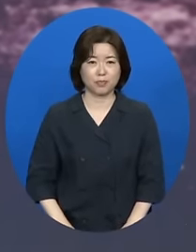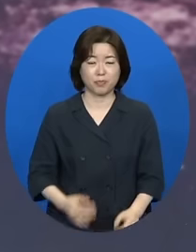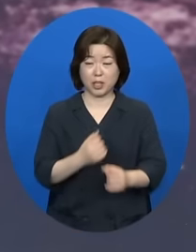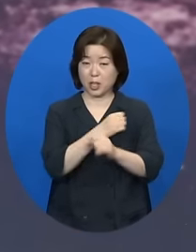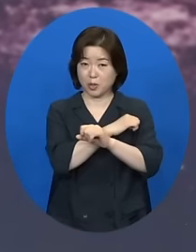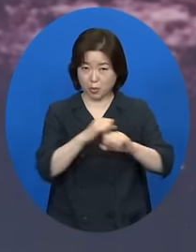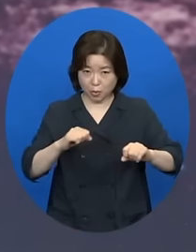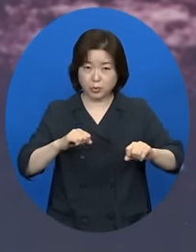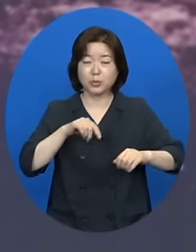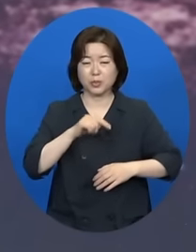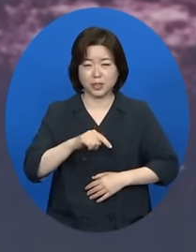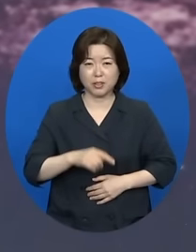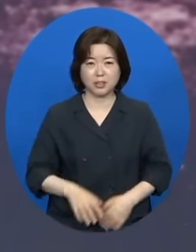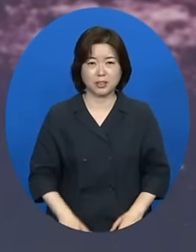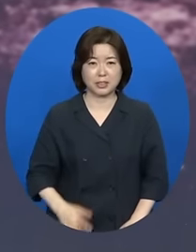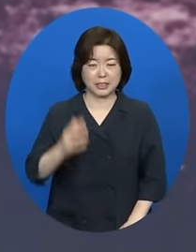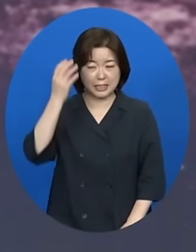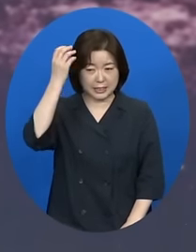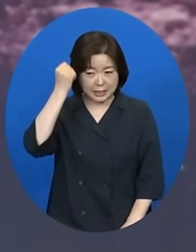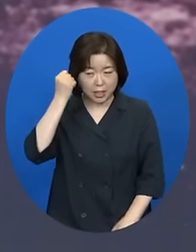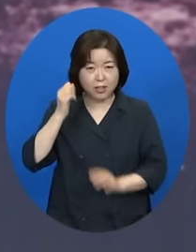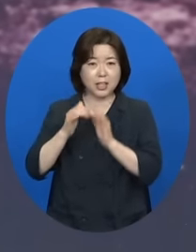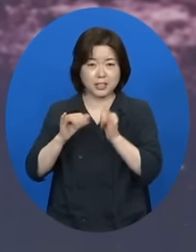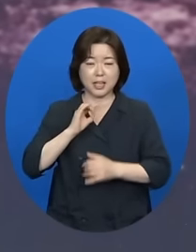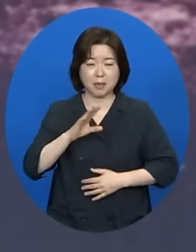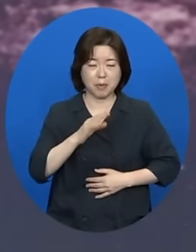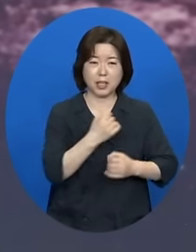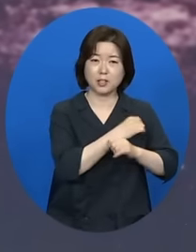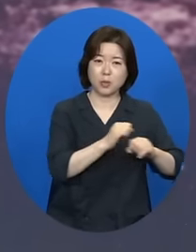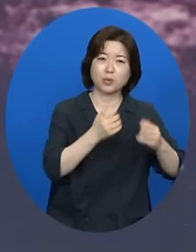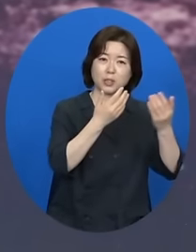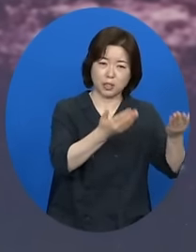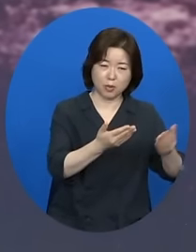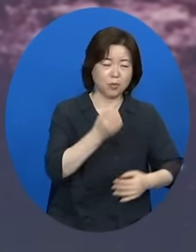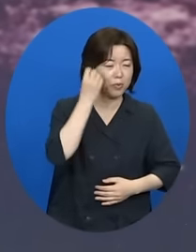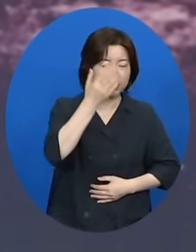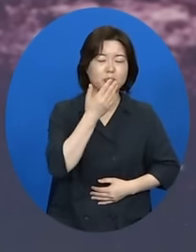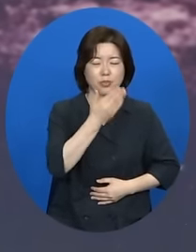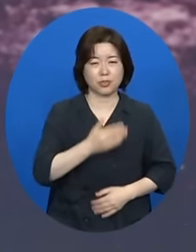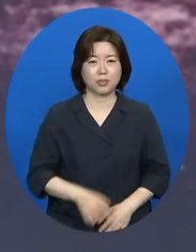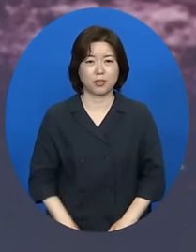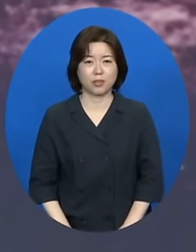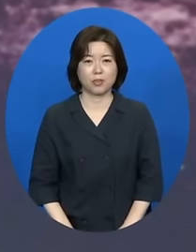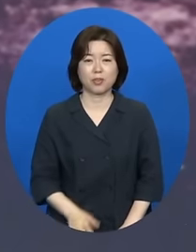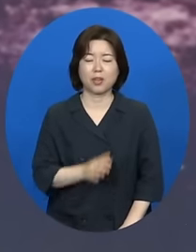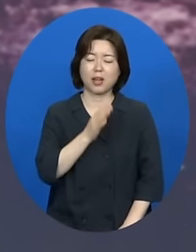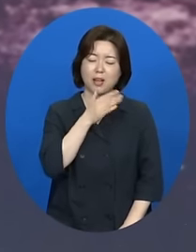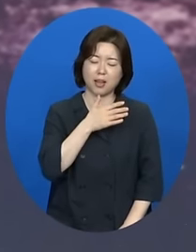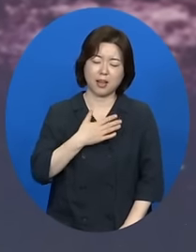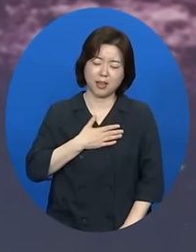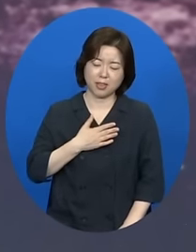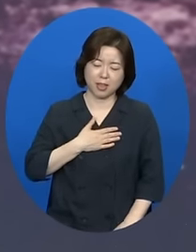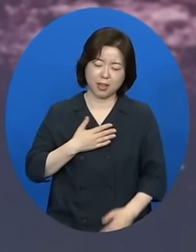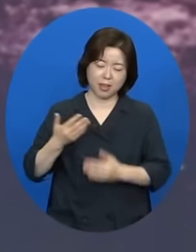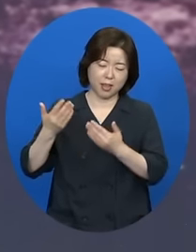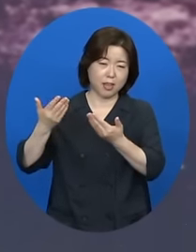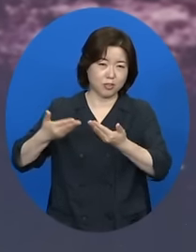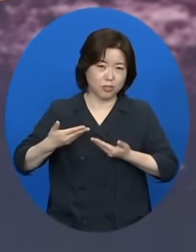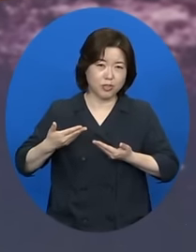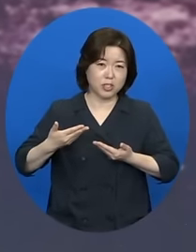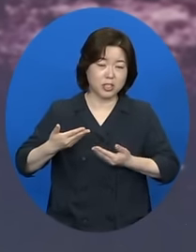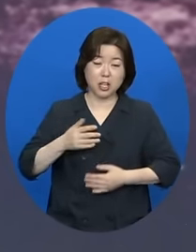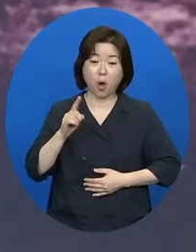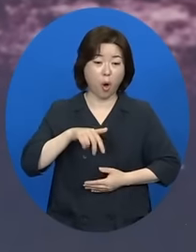용서는 기억한 자만이 용서할 수 있고 잊을 수 있어요. 아, 하나님 내게 베풀으신 내가